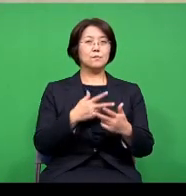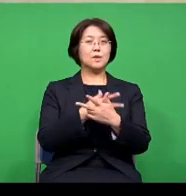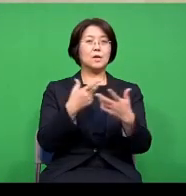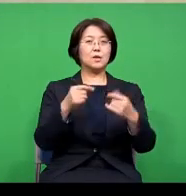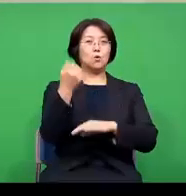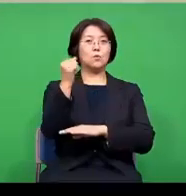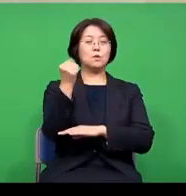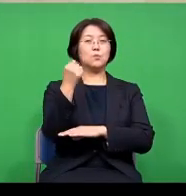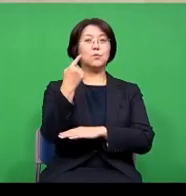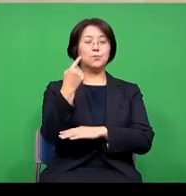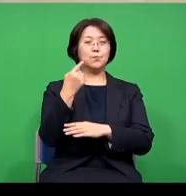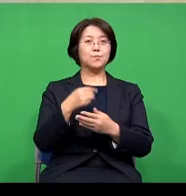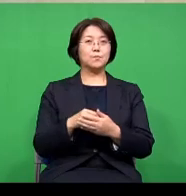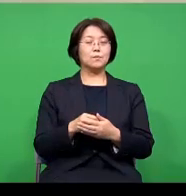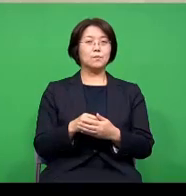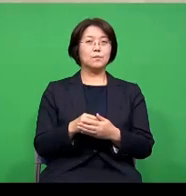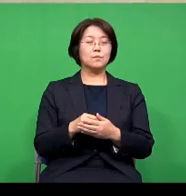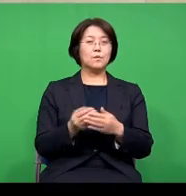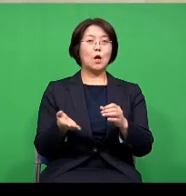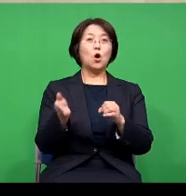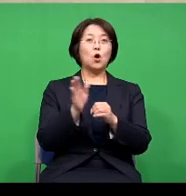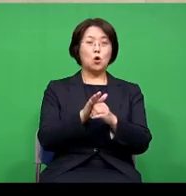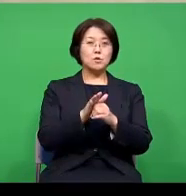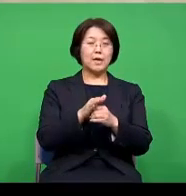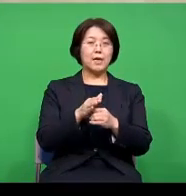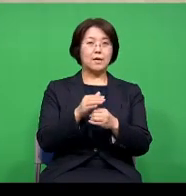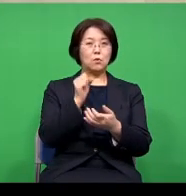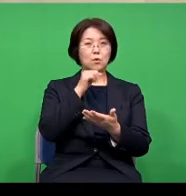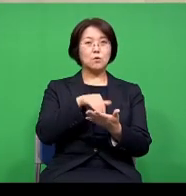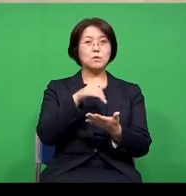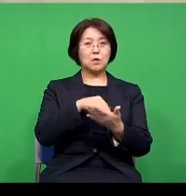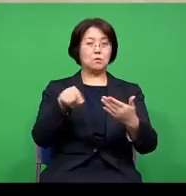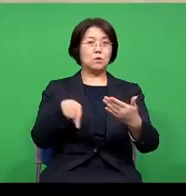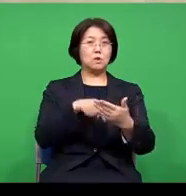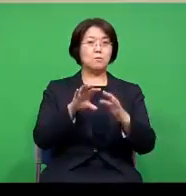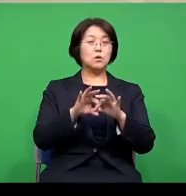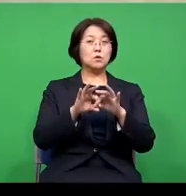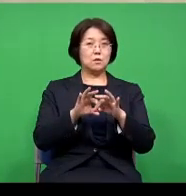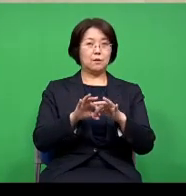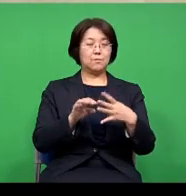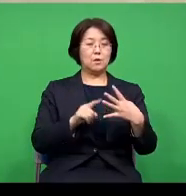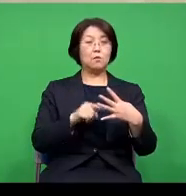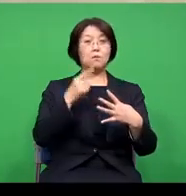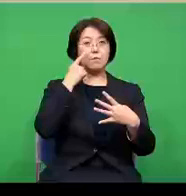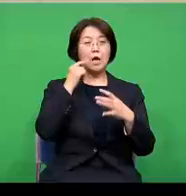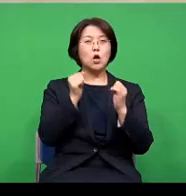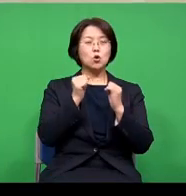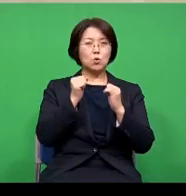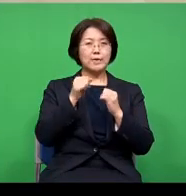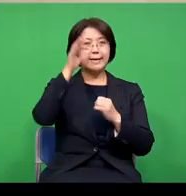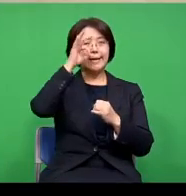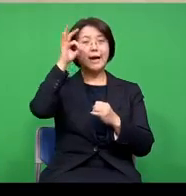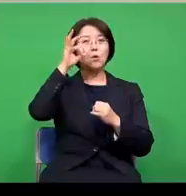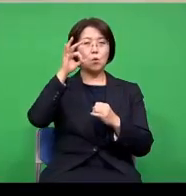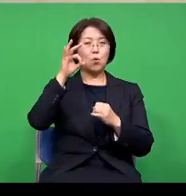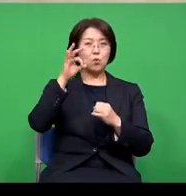北日本新聞の尾形です。ちょっと補正の中身に戻るんですけれども、4番の東京観光プロモーション